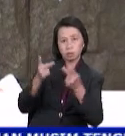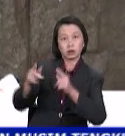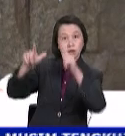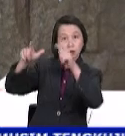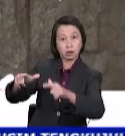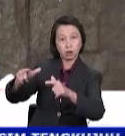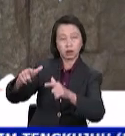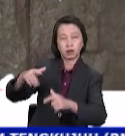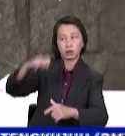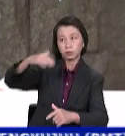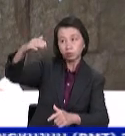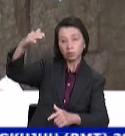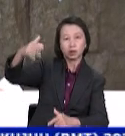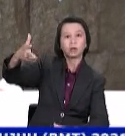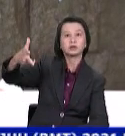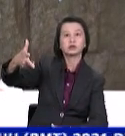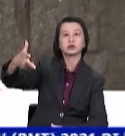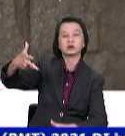aras 3